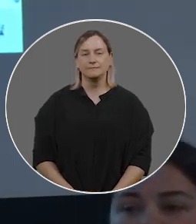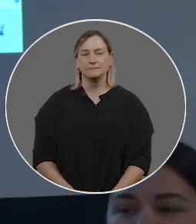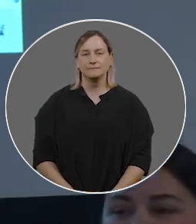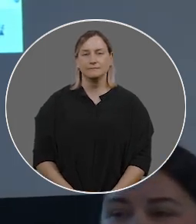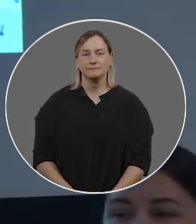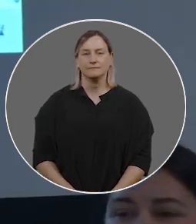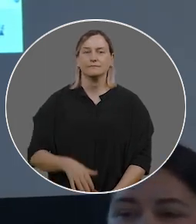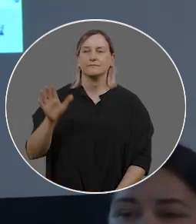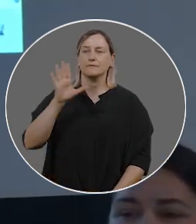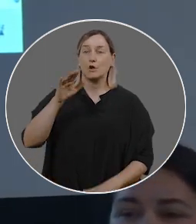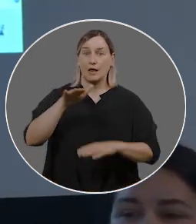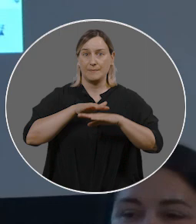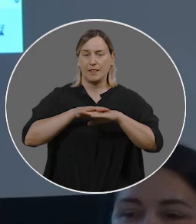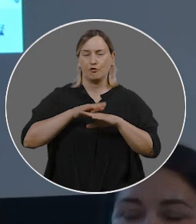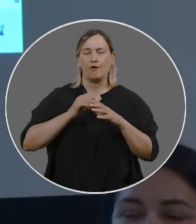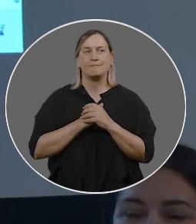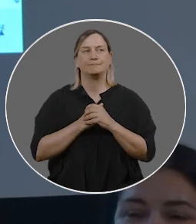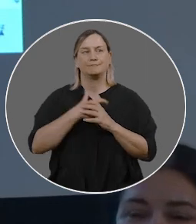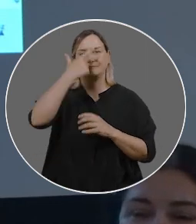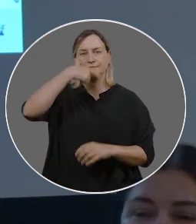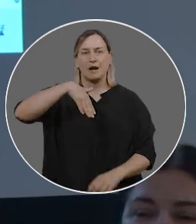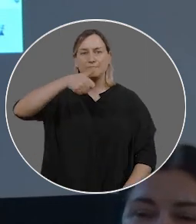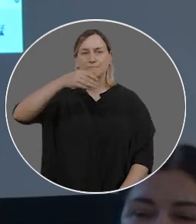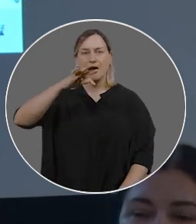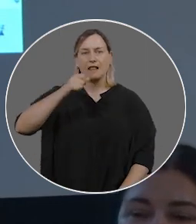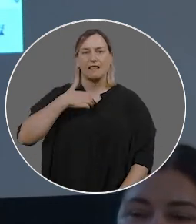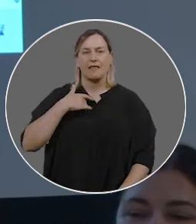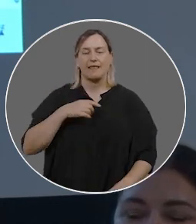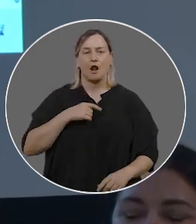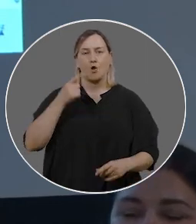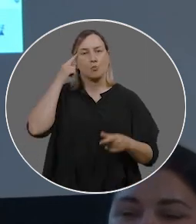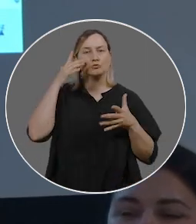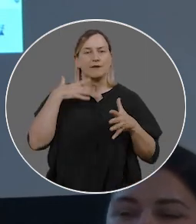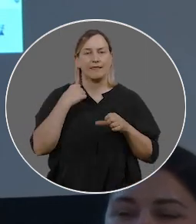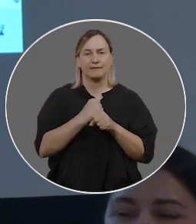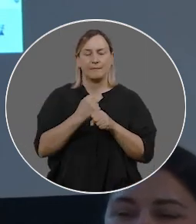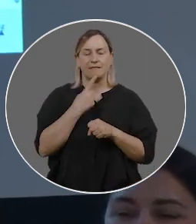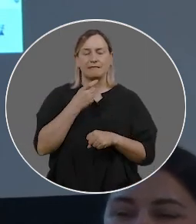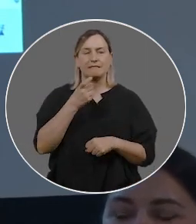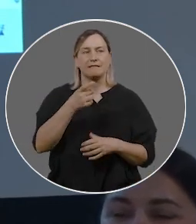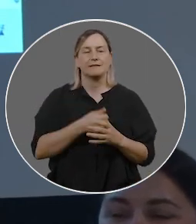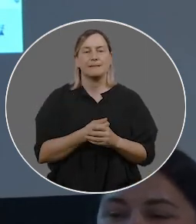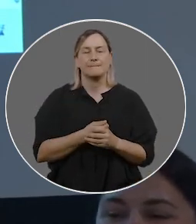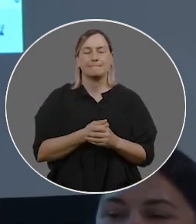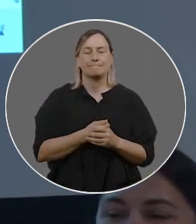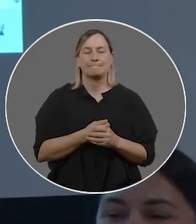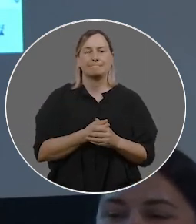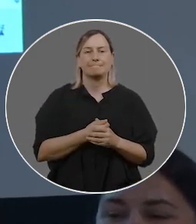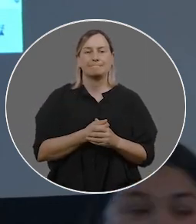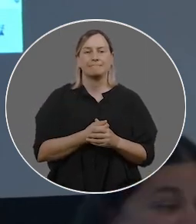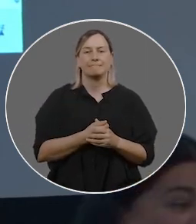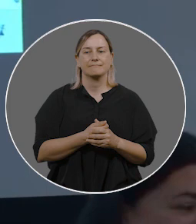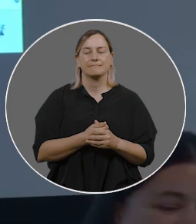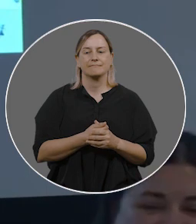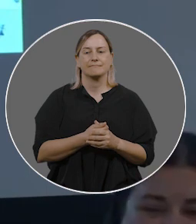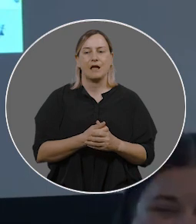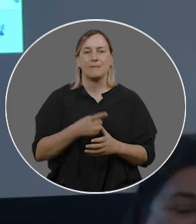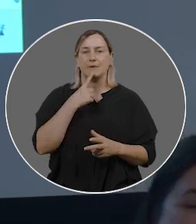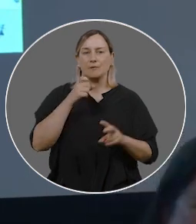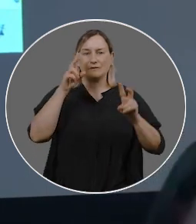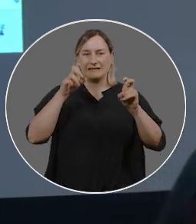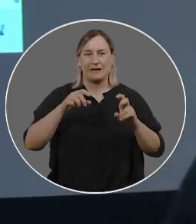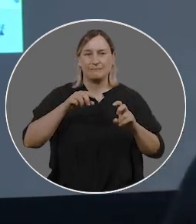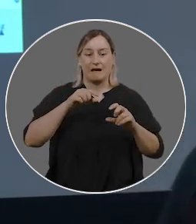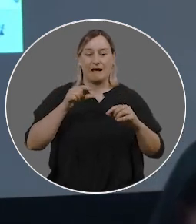Hola, perdona. Soc la Marta del Consell de Treball. Una pregunta sobre un dels dolors, que és les cel·les